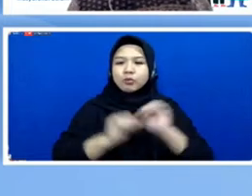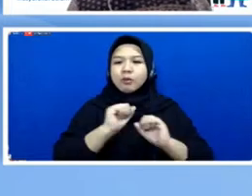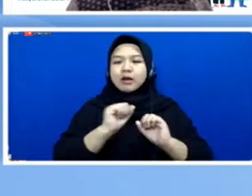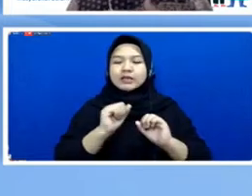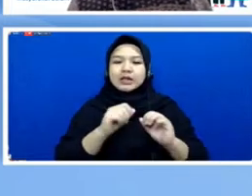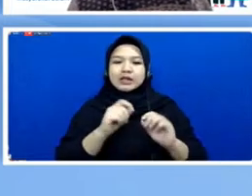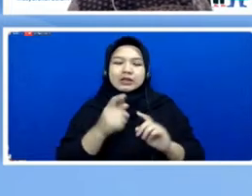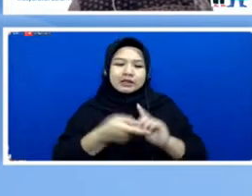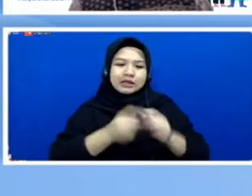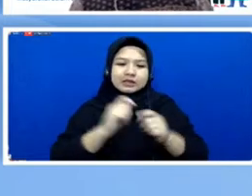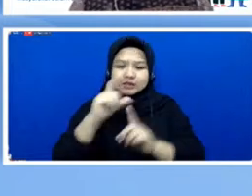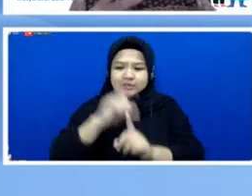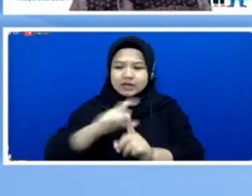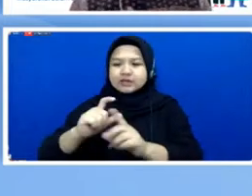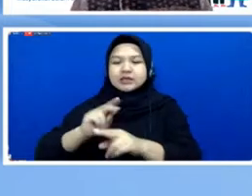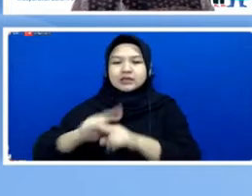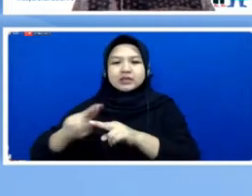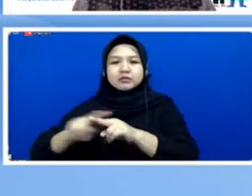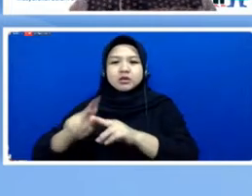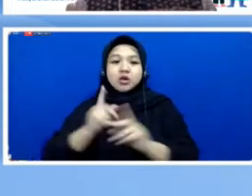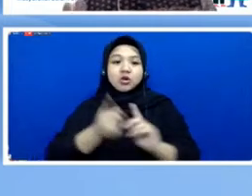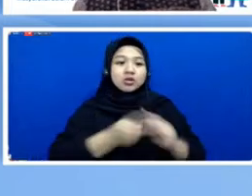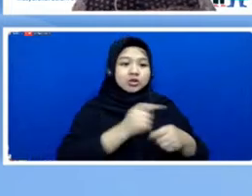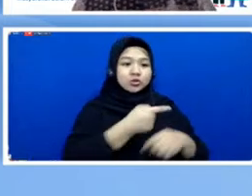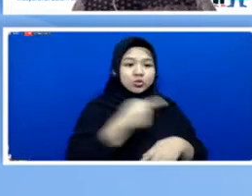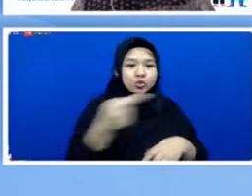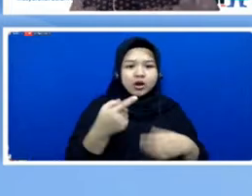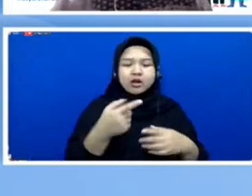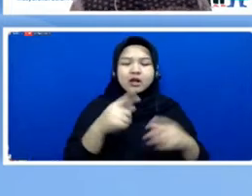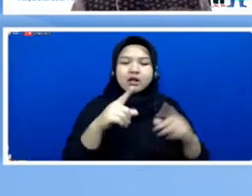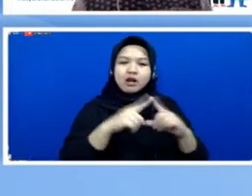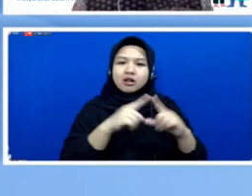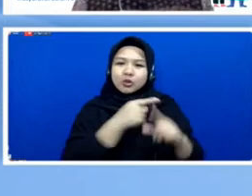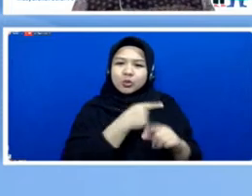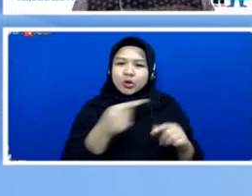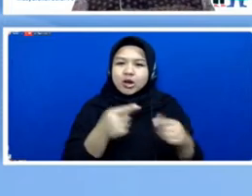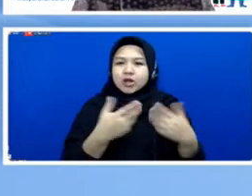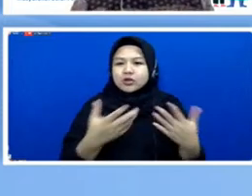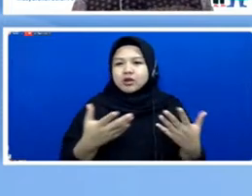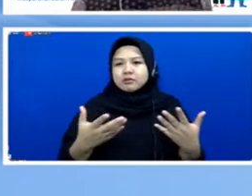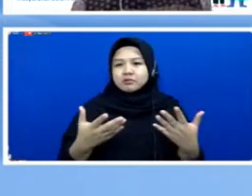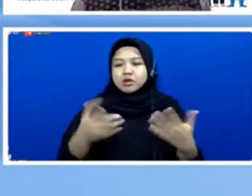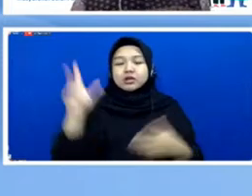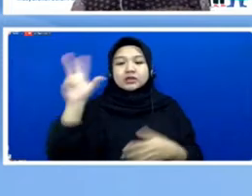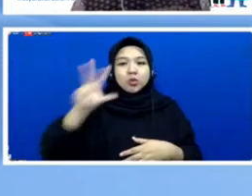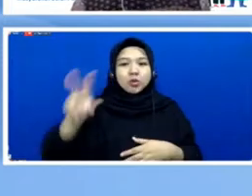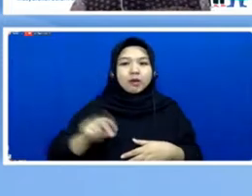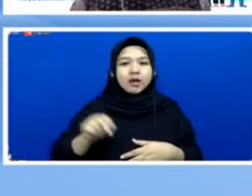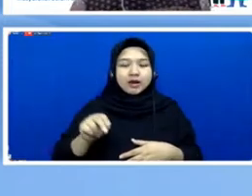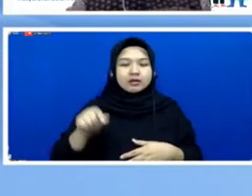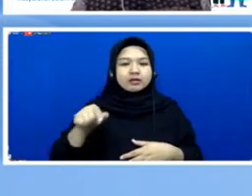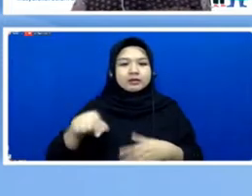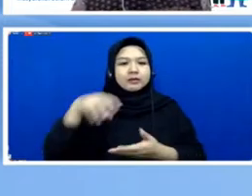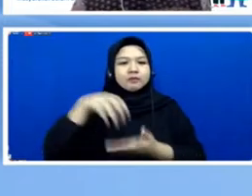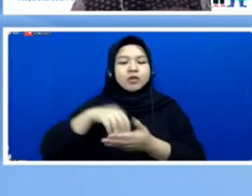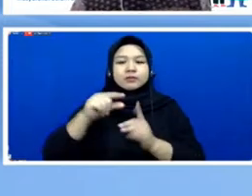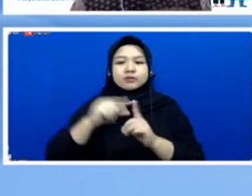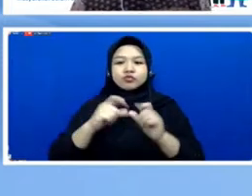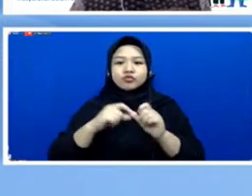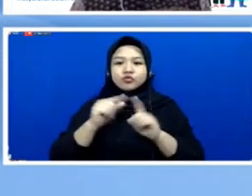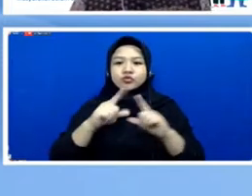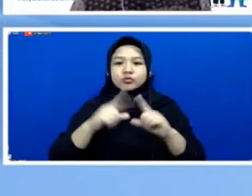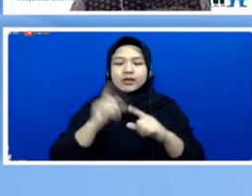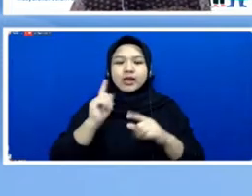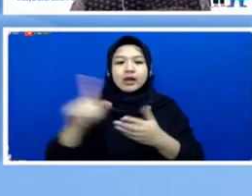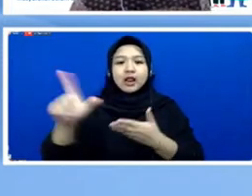tracing, dan treatment-nya. Kalau tesnya kurang, apa yang kurang? Apakah alat tesnya saat ini? Misalkan di Jawa Barat khususnya, di lokasi PUSPA, kami mendapatkan